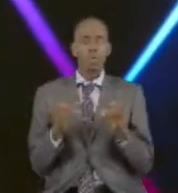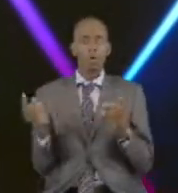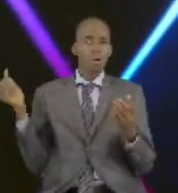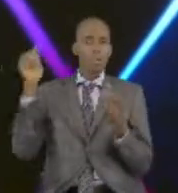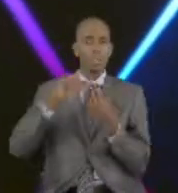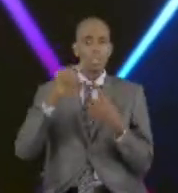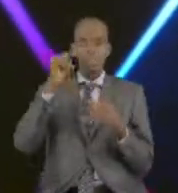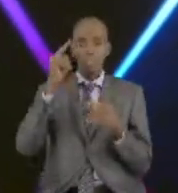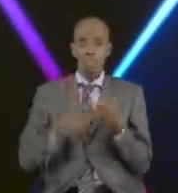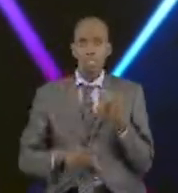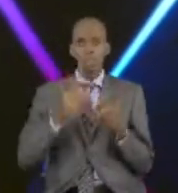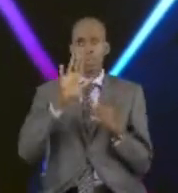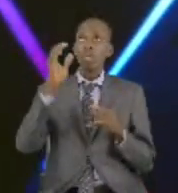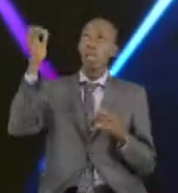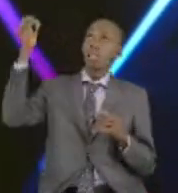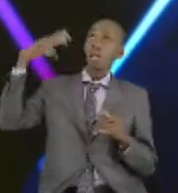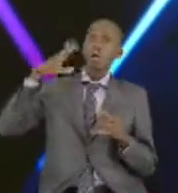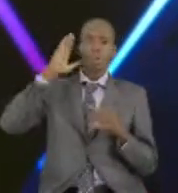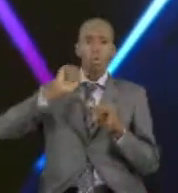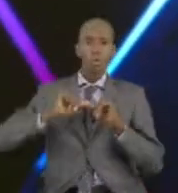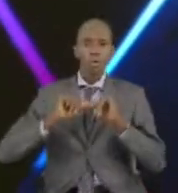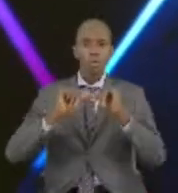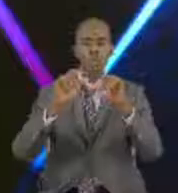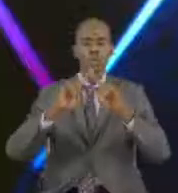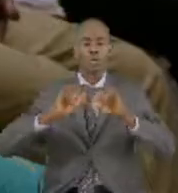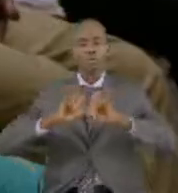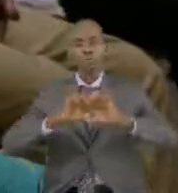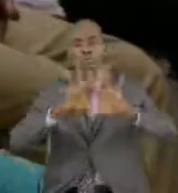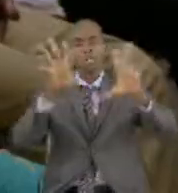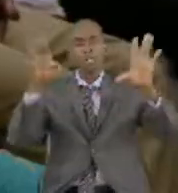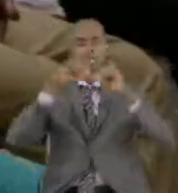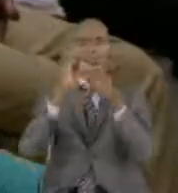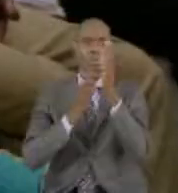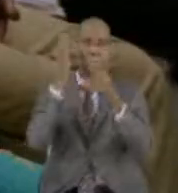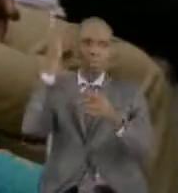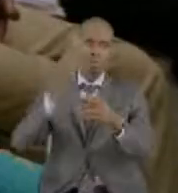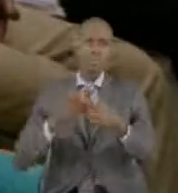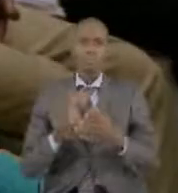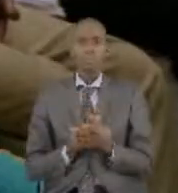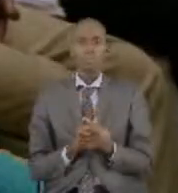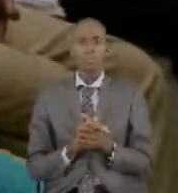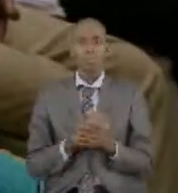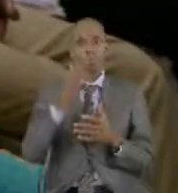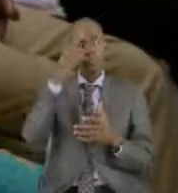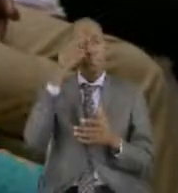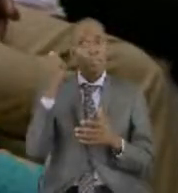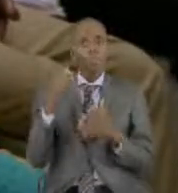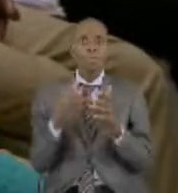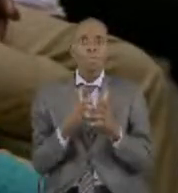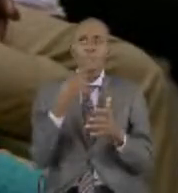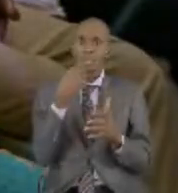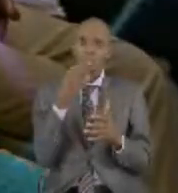voie jusqu'à la fin. Ta lumière va continuer à briller au nom de Jésus. Parce que il